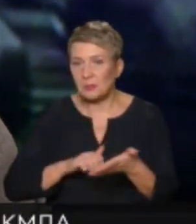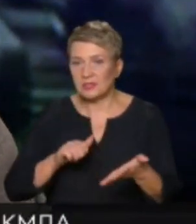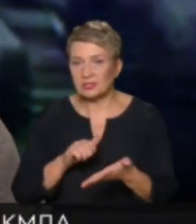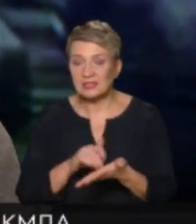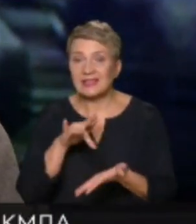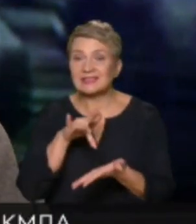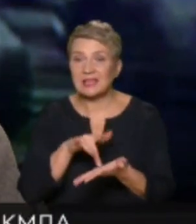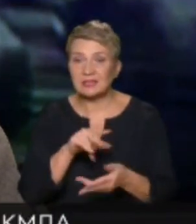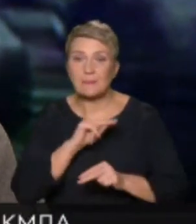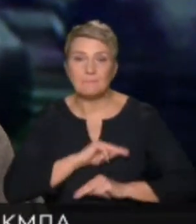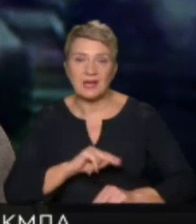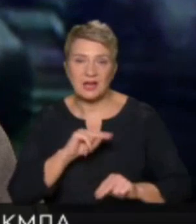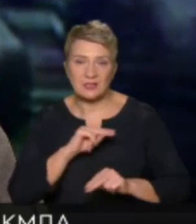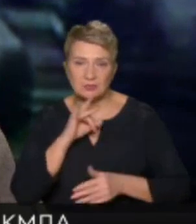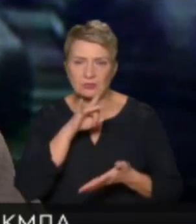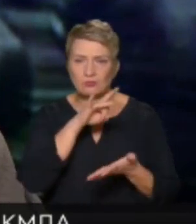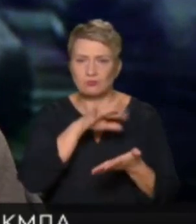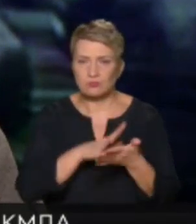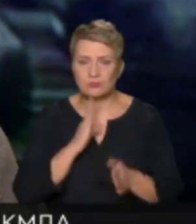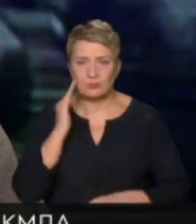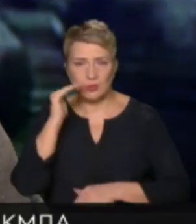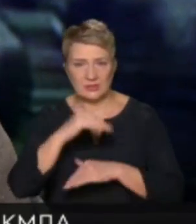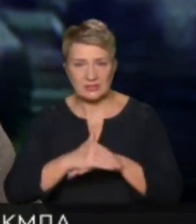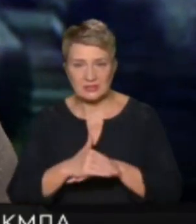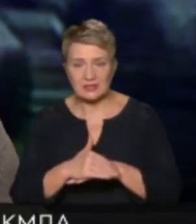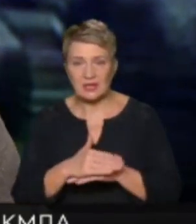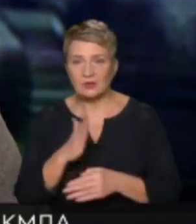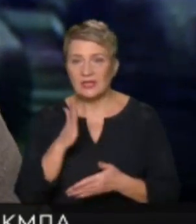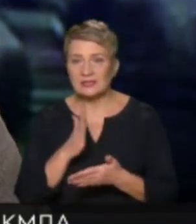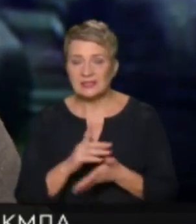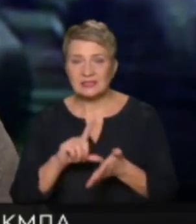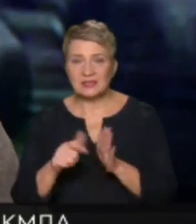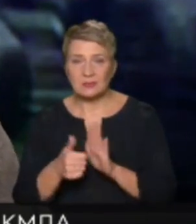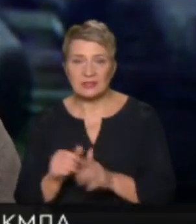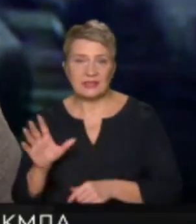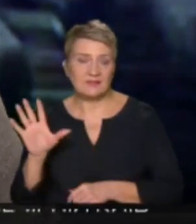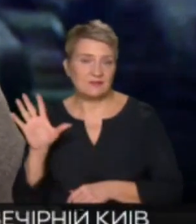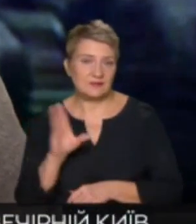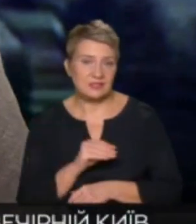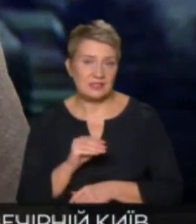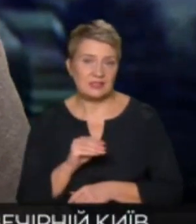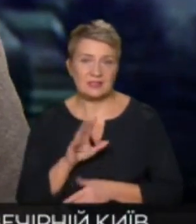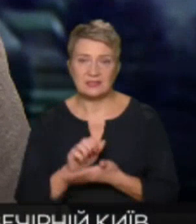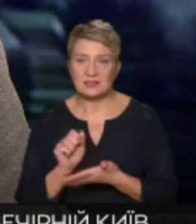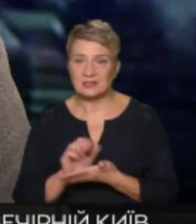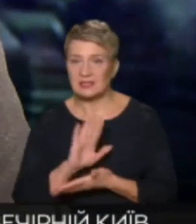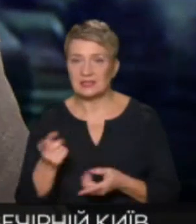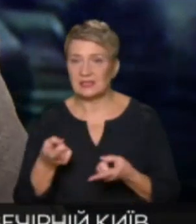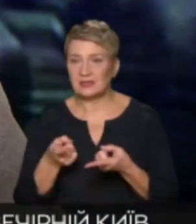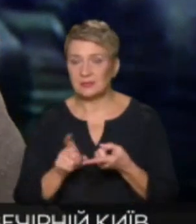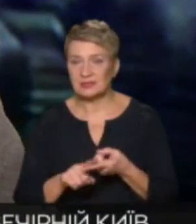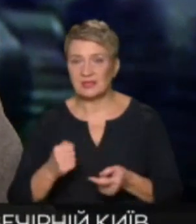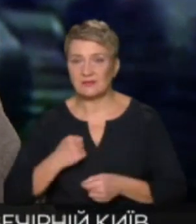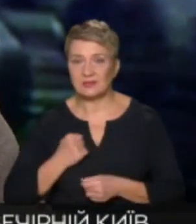нас працює постійно, у нас повністю кризові кімнати, всі постійно зайняті. Я не кажу, що це пов'язано з військовими, там